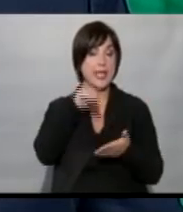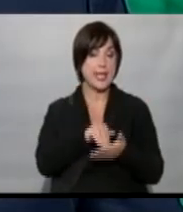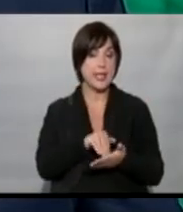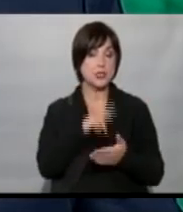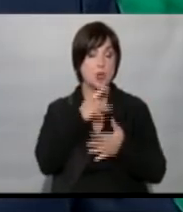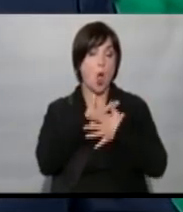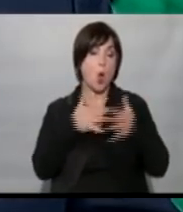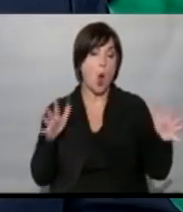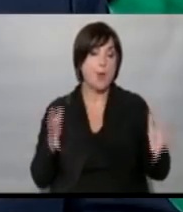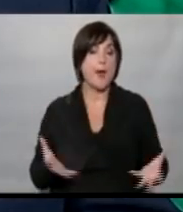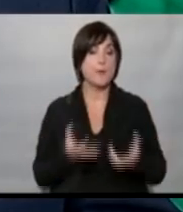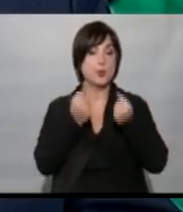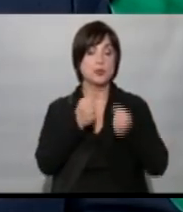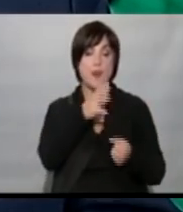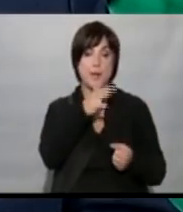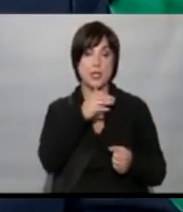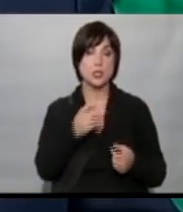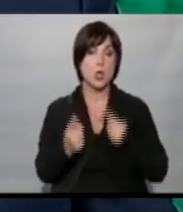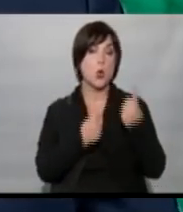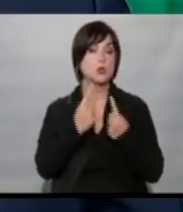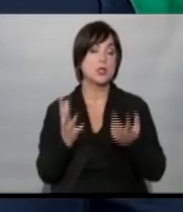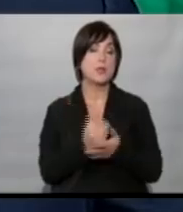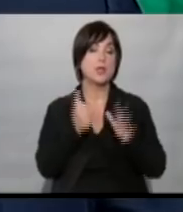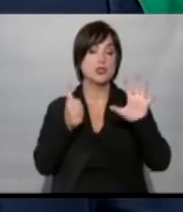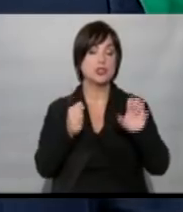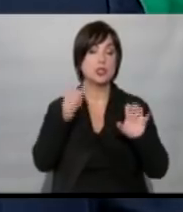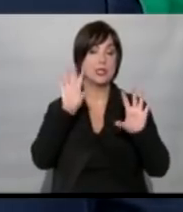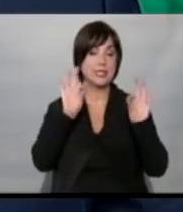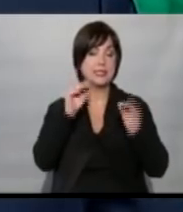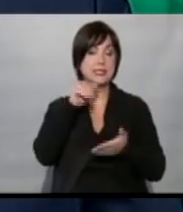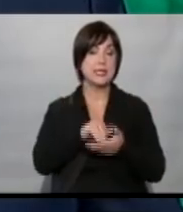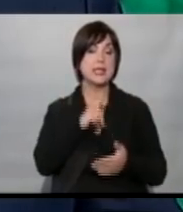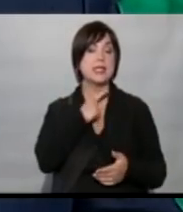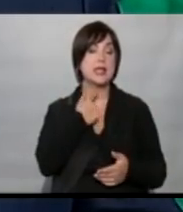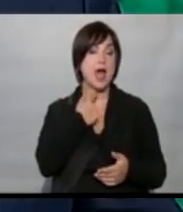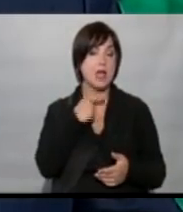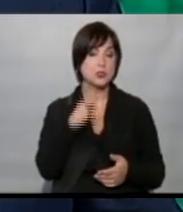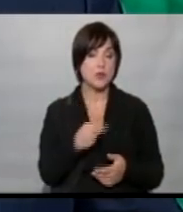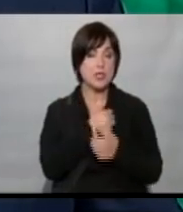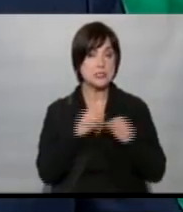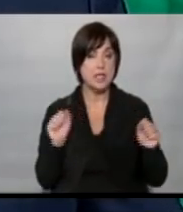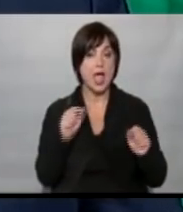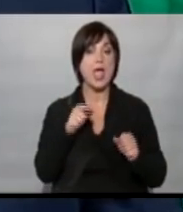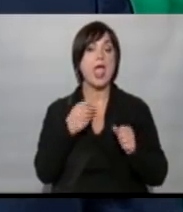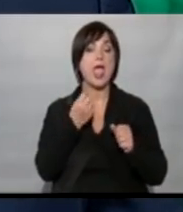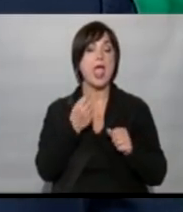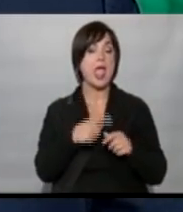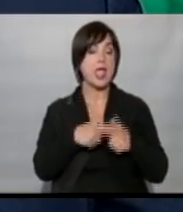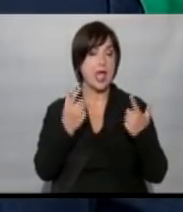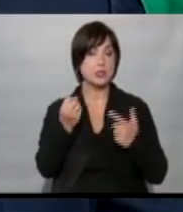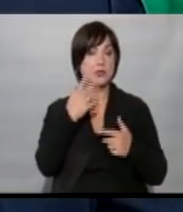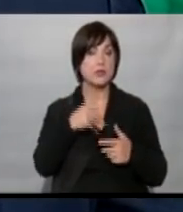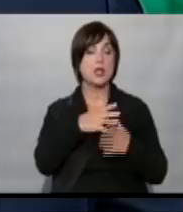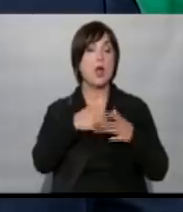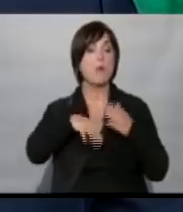што е огромна подршка во македонски услови, вие да добиете 610.000 гласови, е јасен сигнал дека голем дел